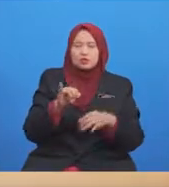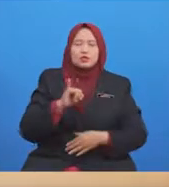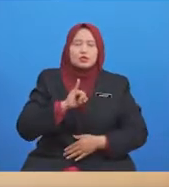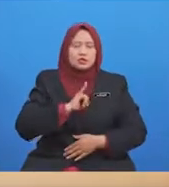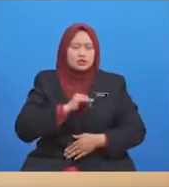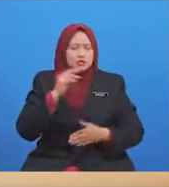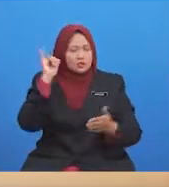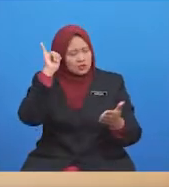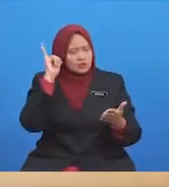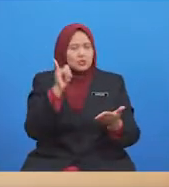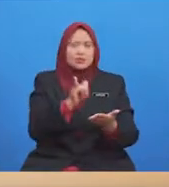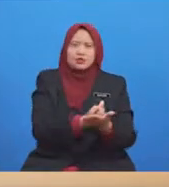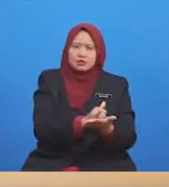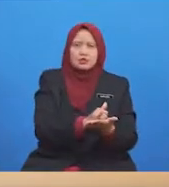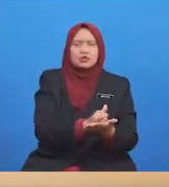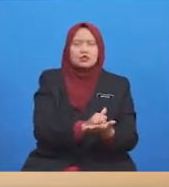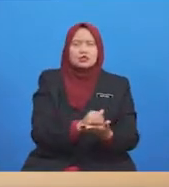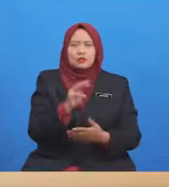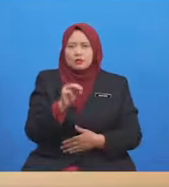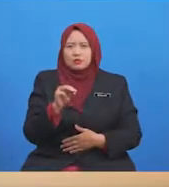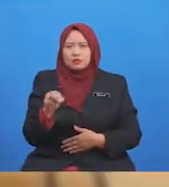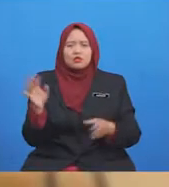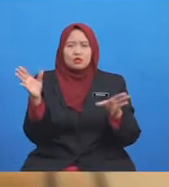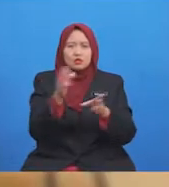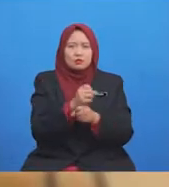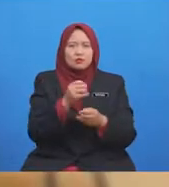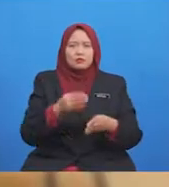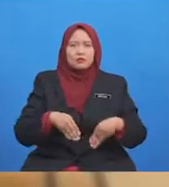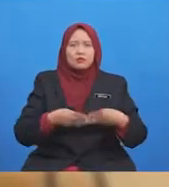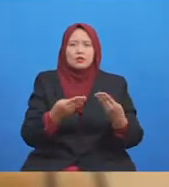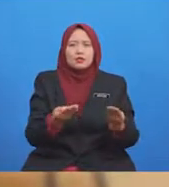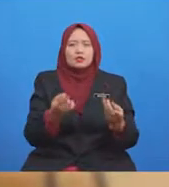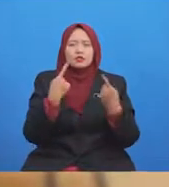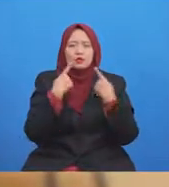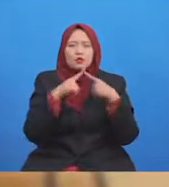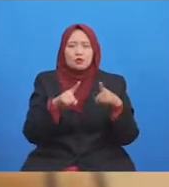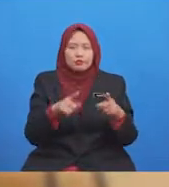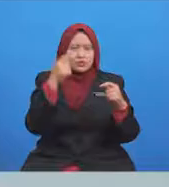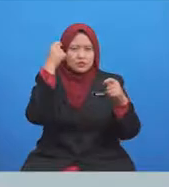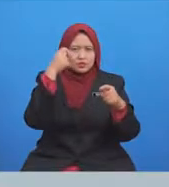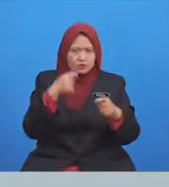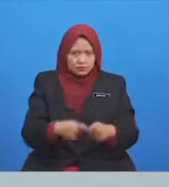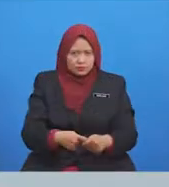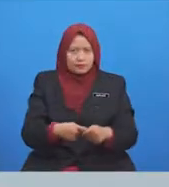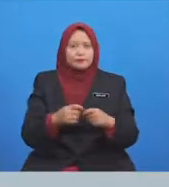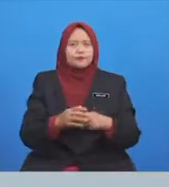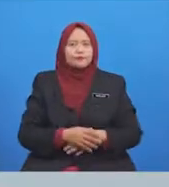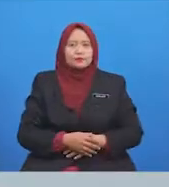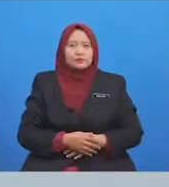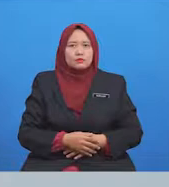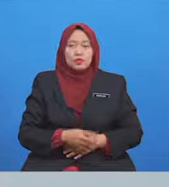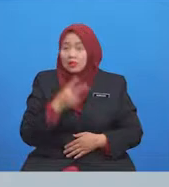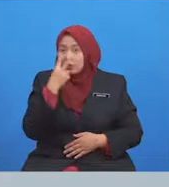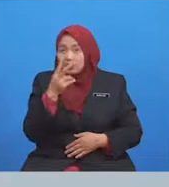dapat memberikan jawapan yang tepat. Kita lihat terlebih dahulu contoh